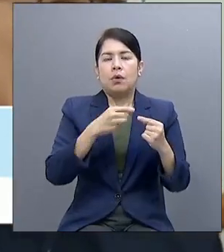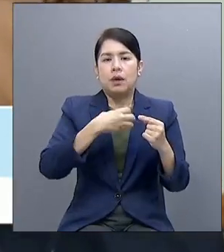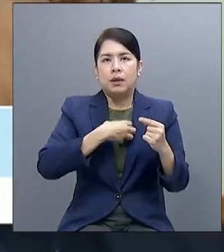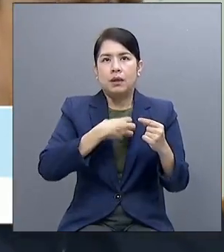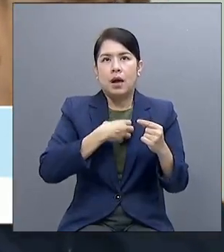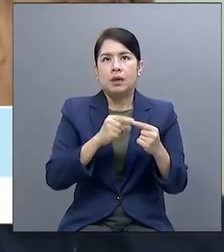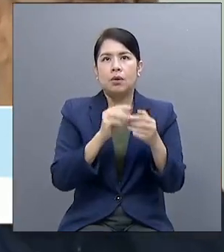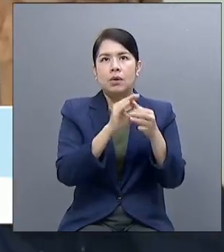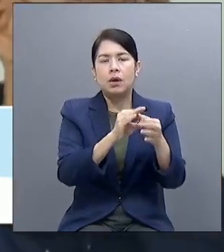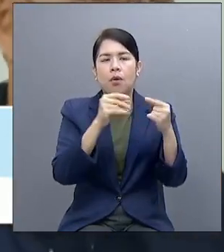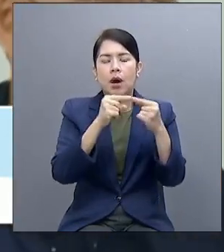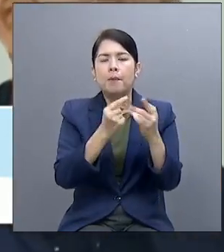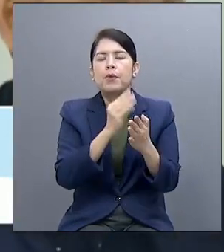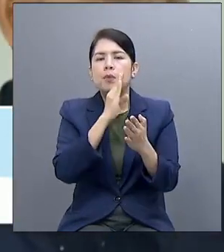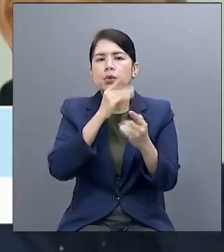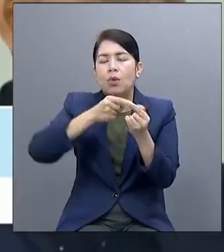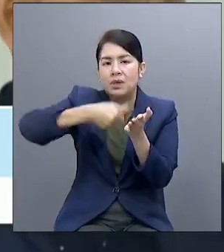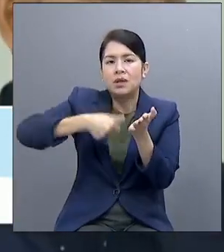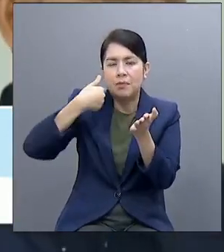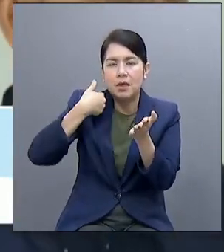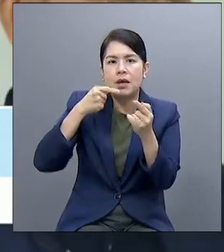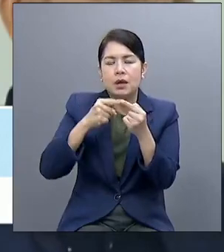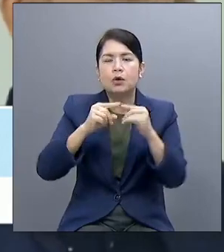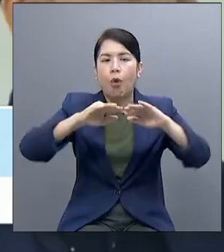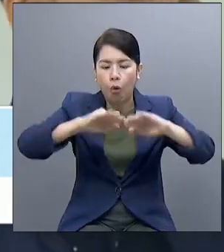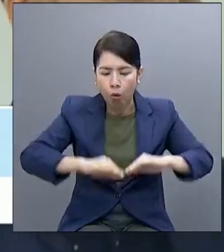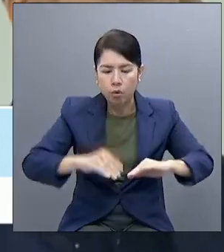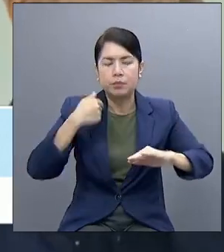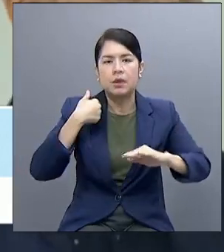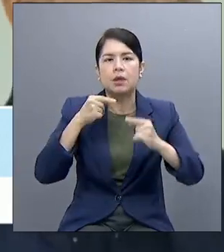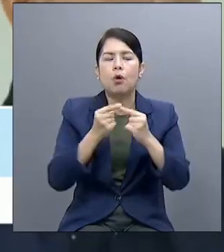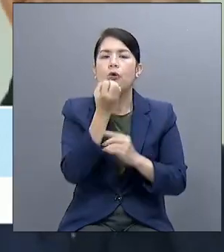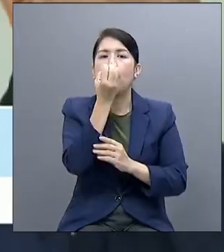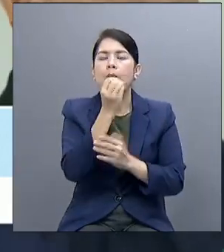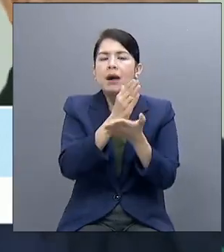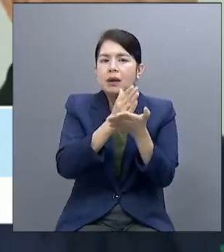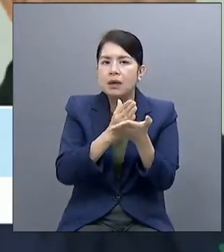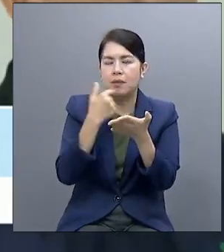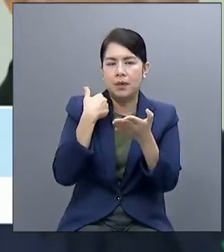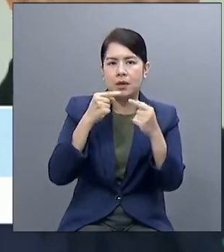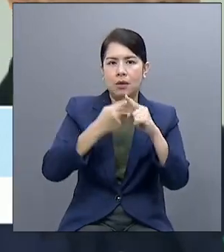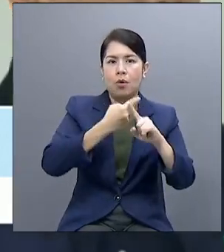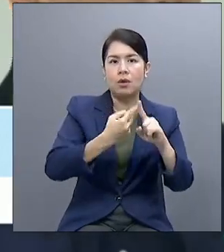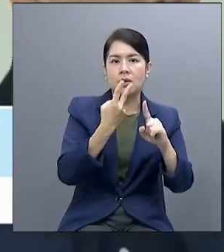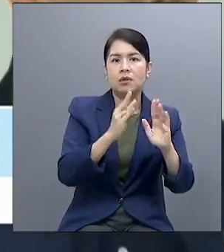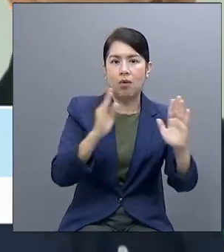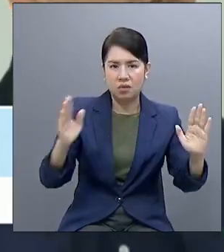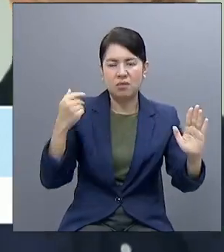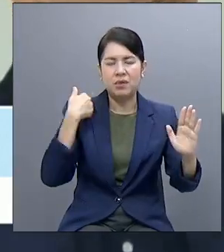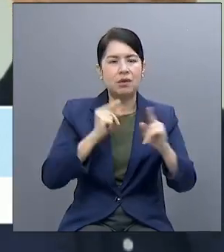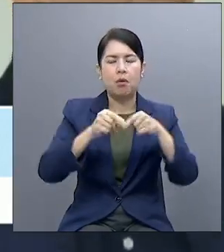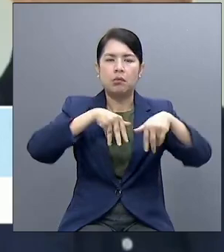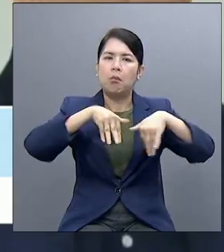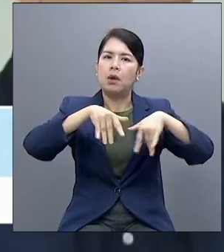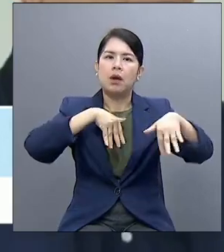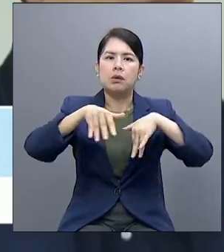เราจะลดค่าปรับให้ดอกเบี้ยครึ่งนึงเป็นระยะเวลา2เดือนยังไม่มีสมาชิกมาชำระเลยครับ ไม่รู้เรื่องเลยค่ะ